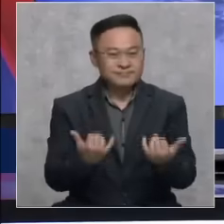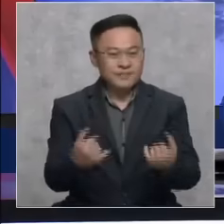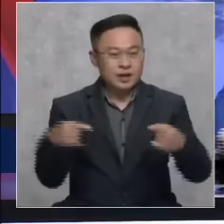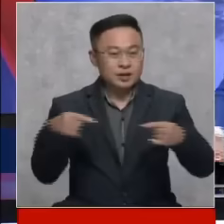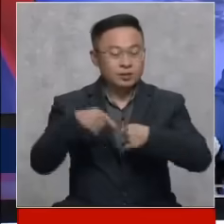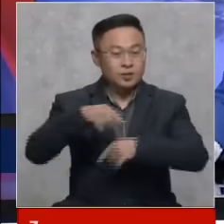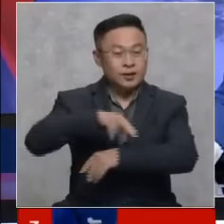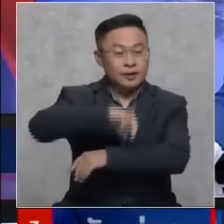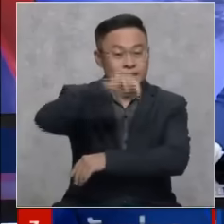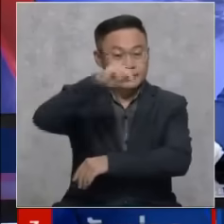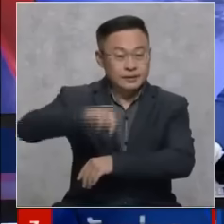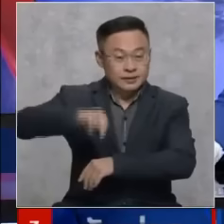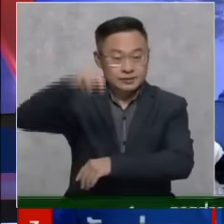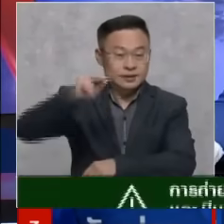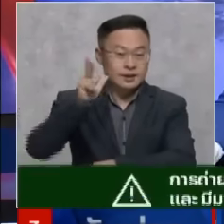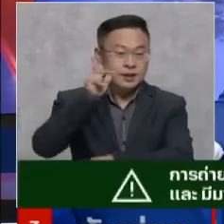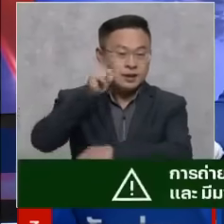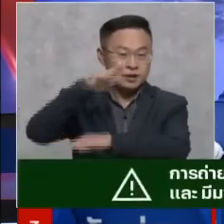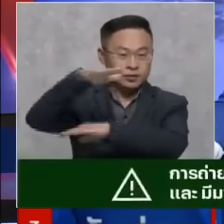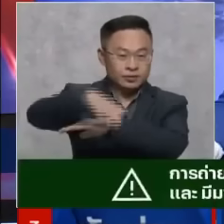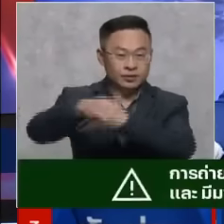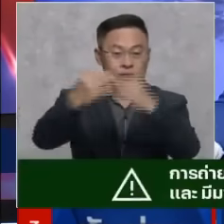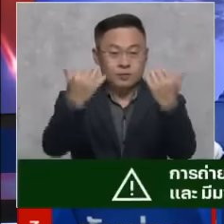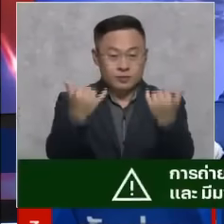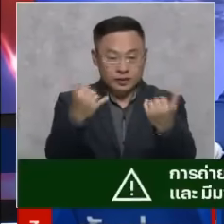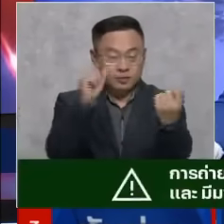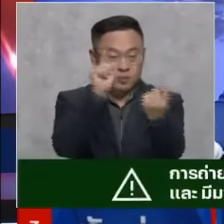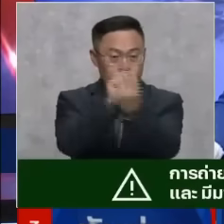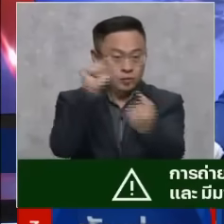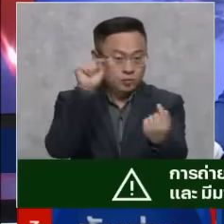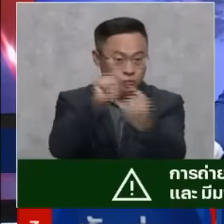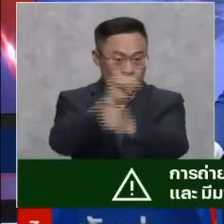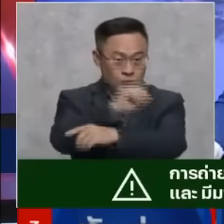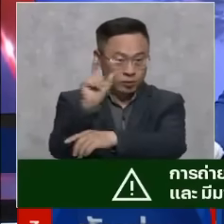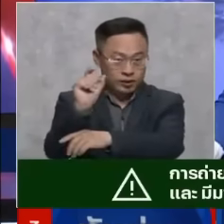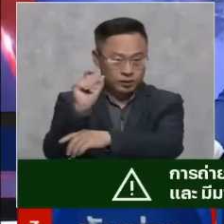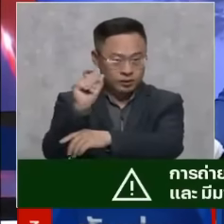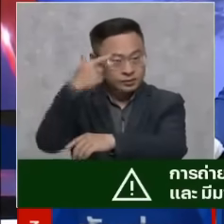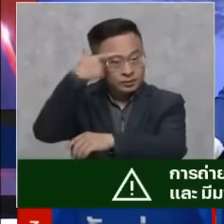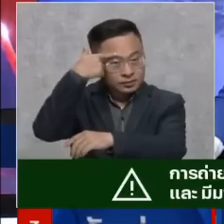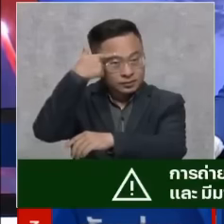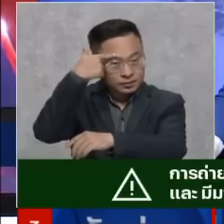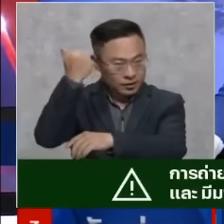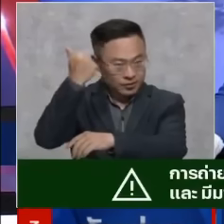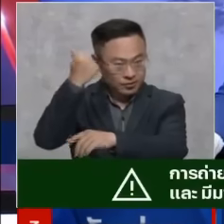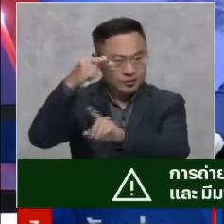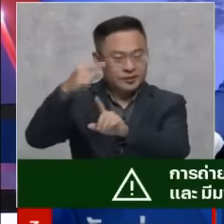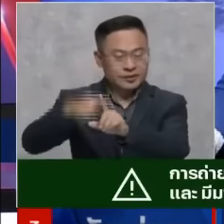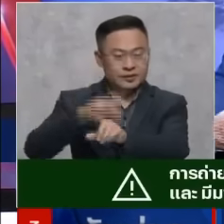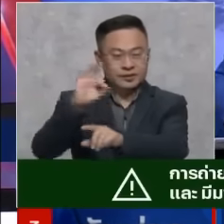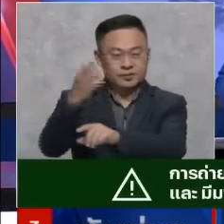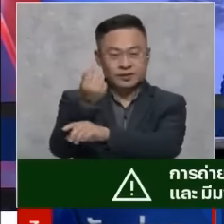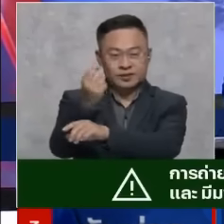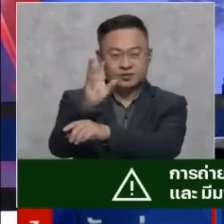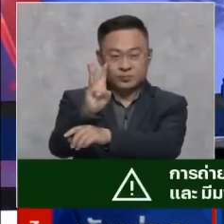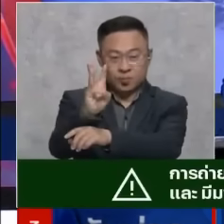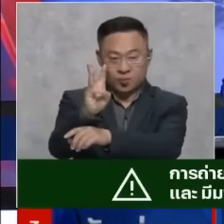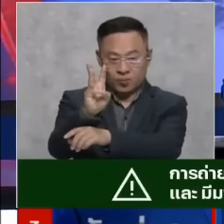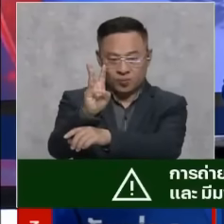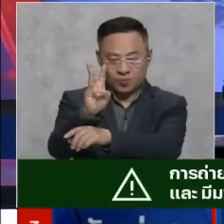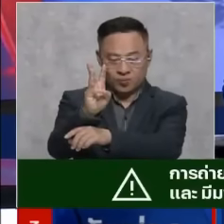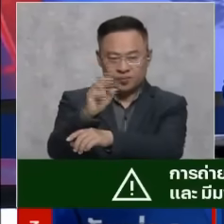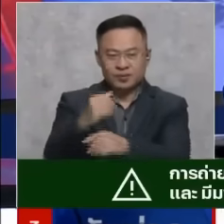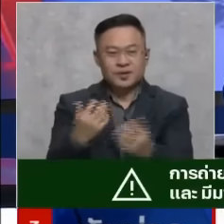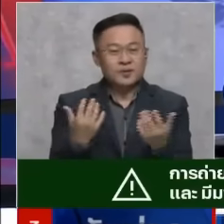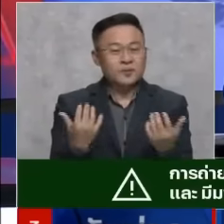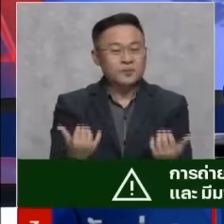วัสดีค่ะ สวัสดีค่ะได้เวลาเนชั่นทันข่าวค่ำนะคะวันนี้พบกันวันเสาร์ที่16กันยายนค่ะอยู่กับคุณจ๋าสุภวรรณนะคะพีรพี